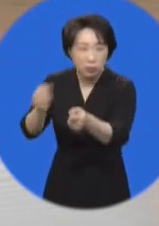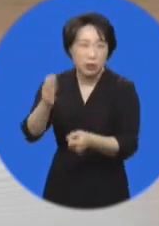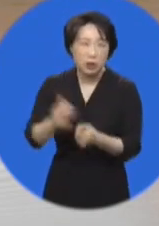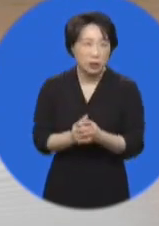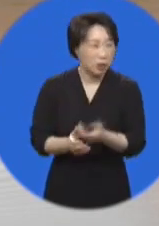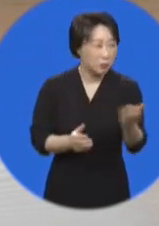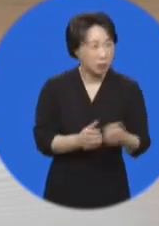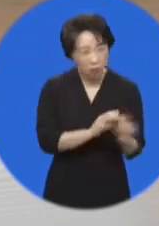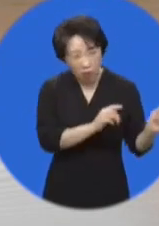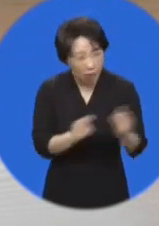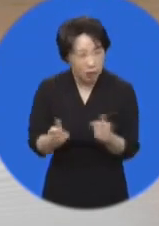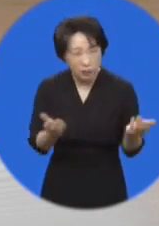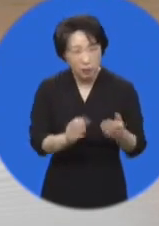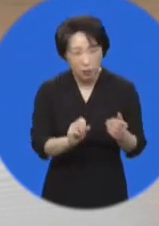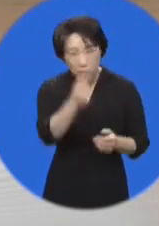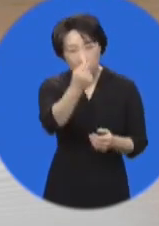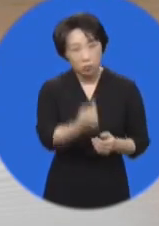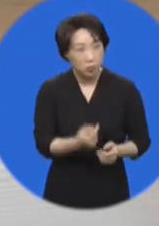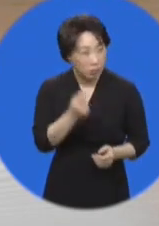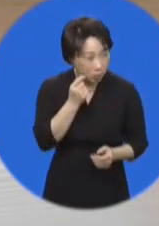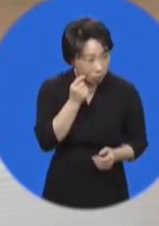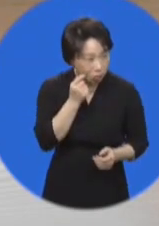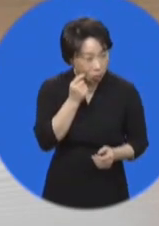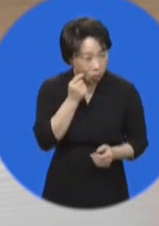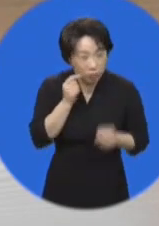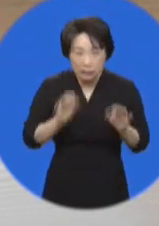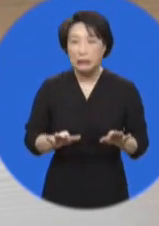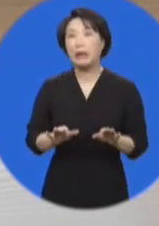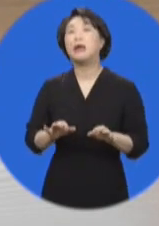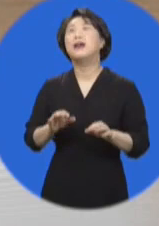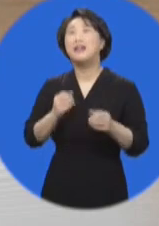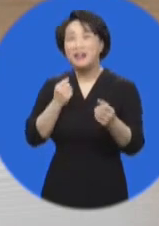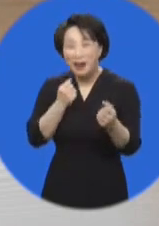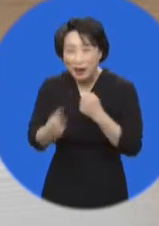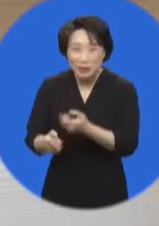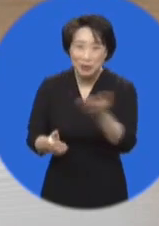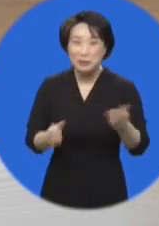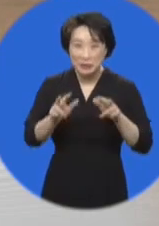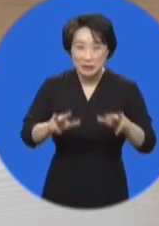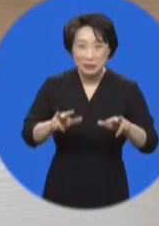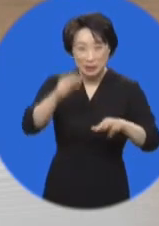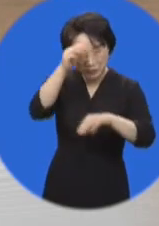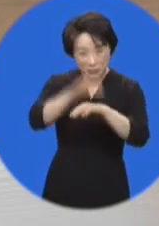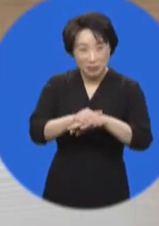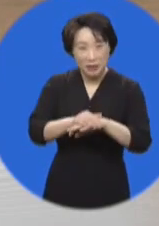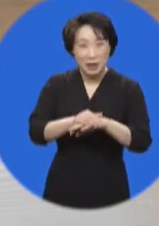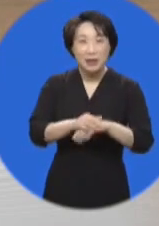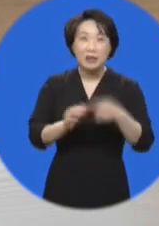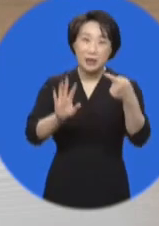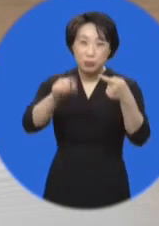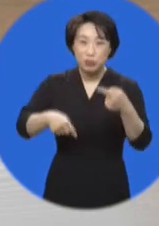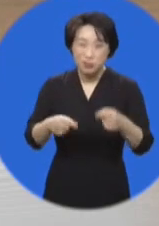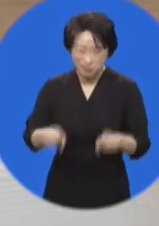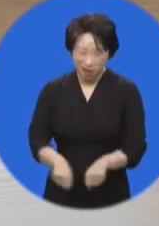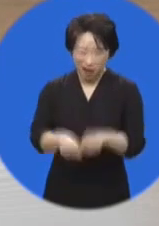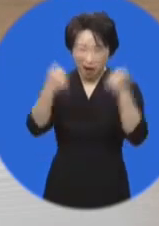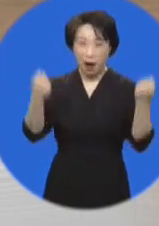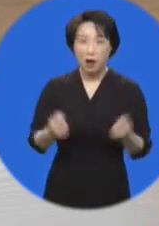오지 그런데도 꽉 차서 일부 예배 드리는 그 모습 누가 오락해서 오는 게